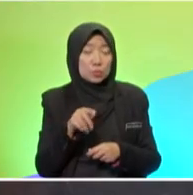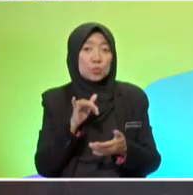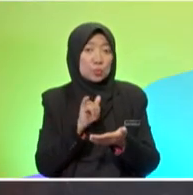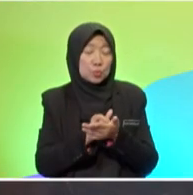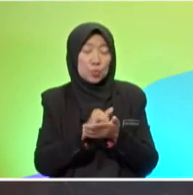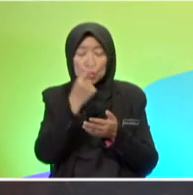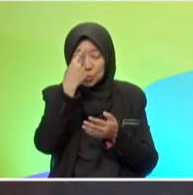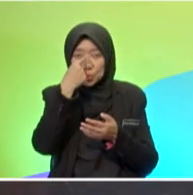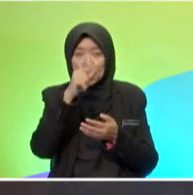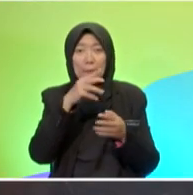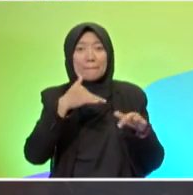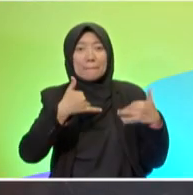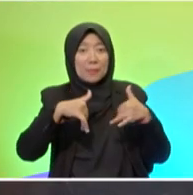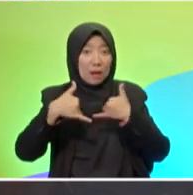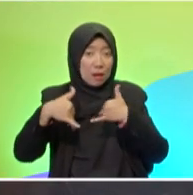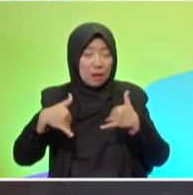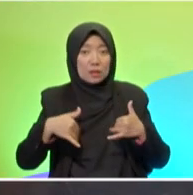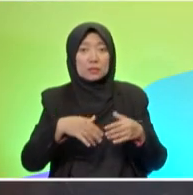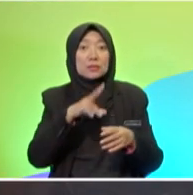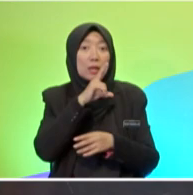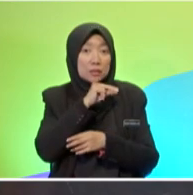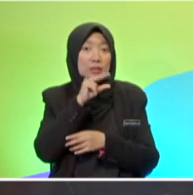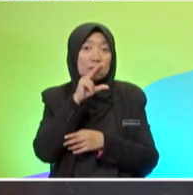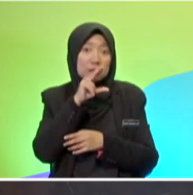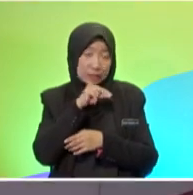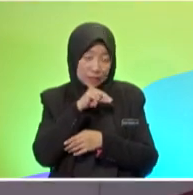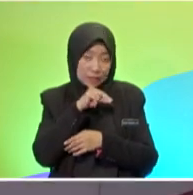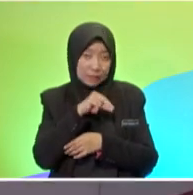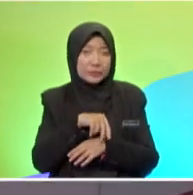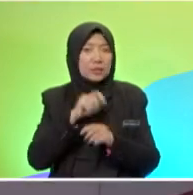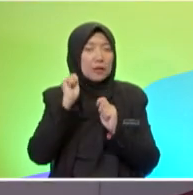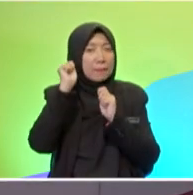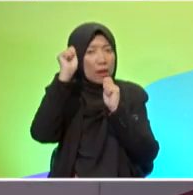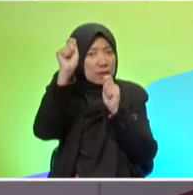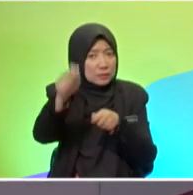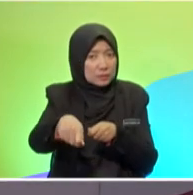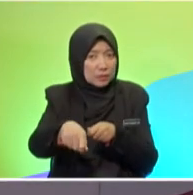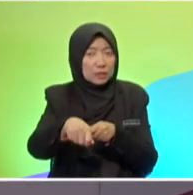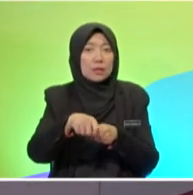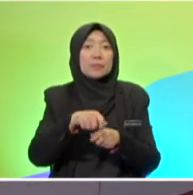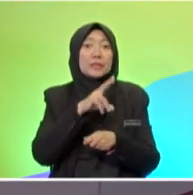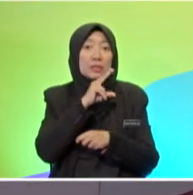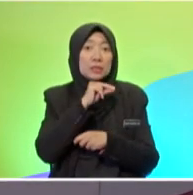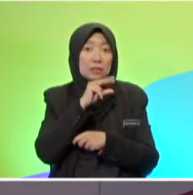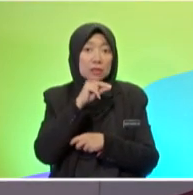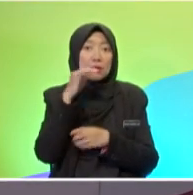kita main dengan itik ni. Kita nak pancing itik yang ada nombor.